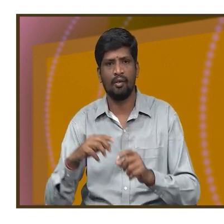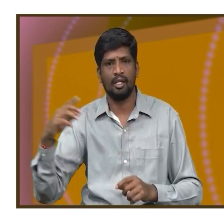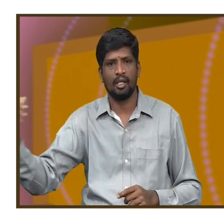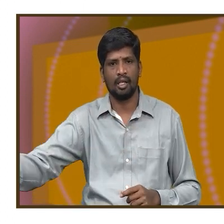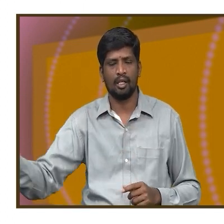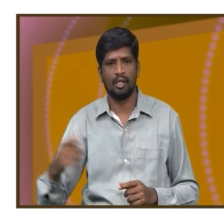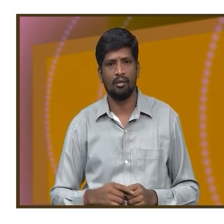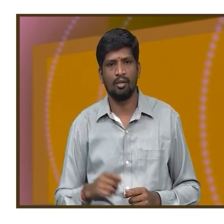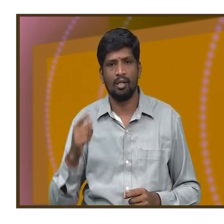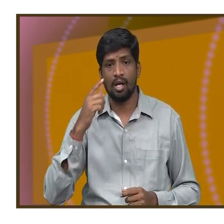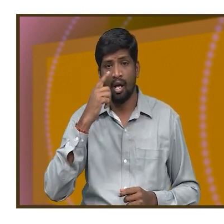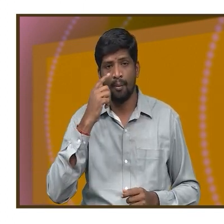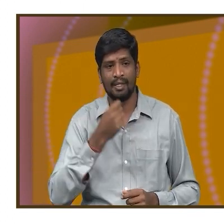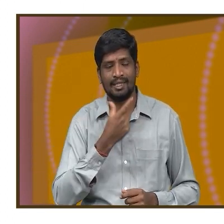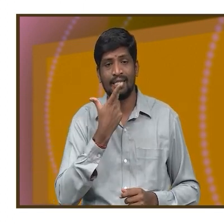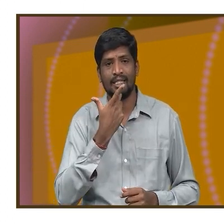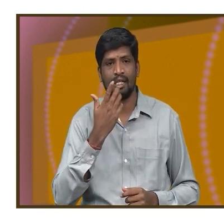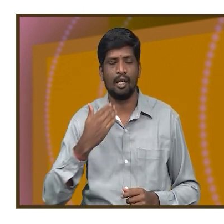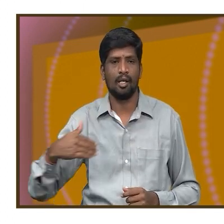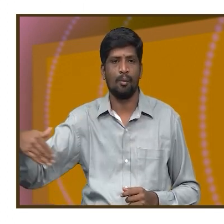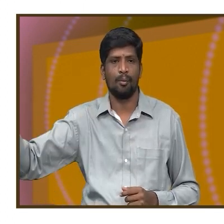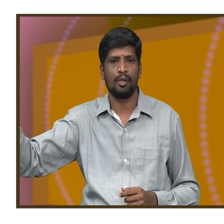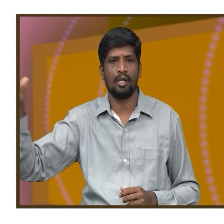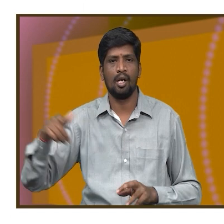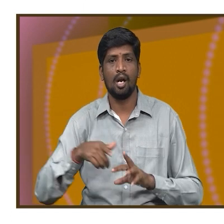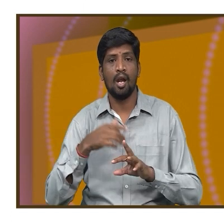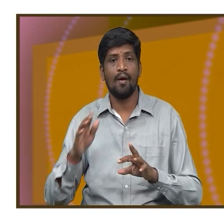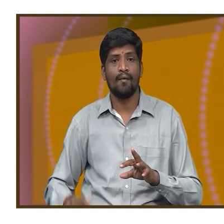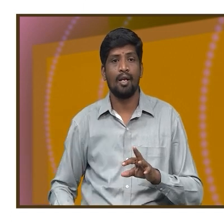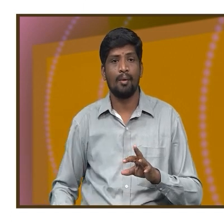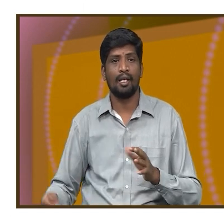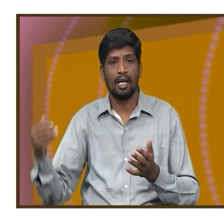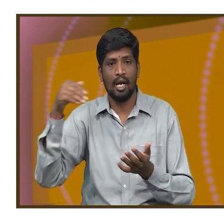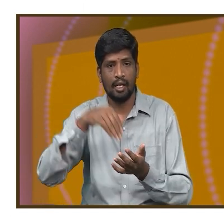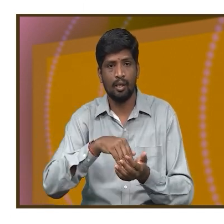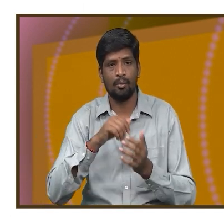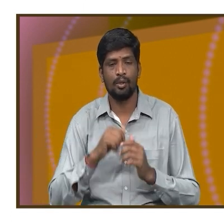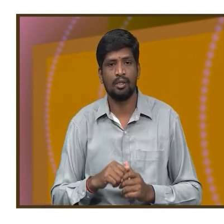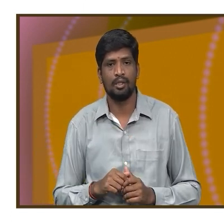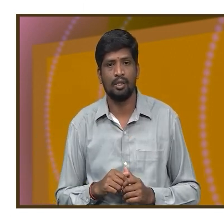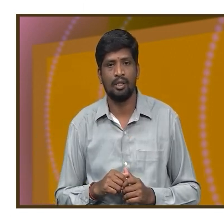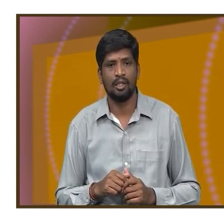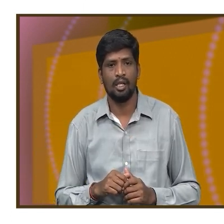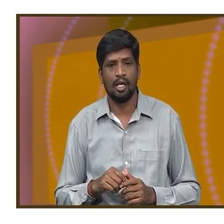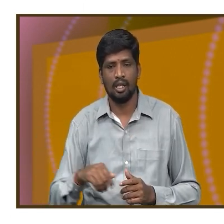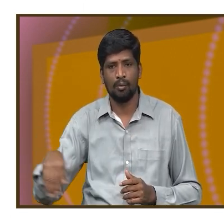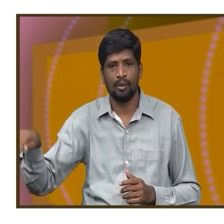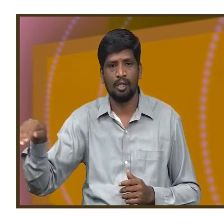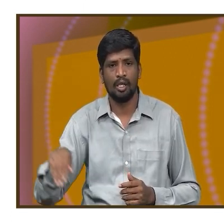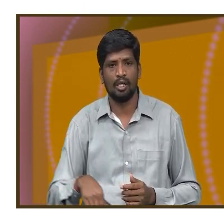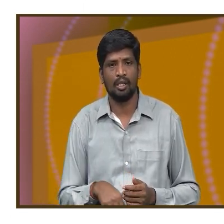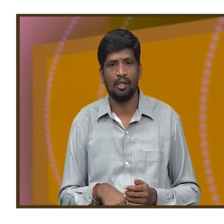அவள் சிரித்தபடி சென்று விட்டாள். வலது பாத காலணியை காலில் அணிந்தபோது ஒரு ஓரத்தில் சென்று வலது